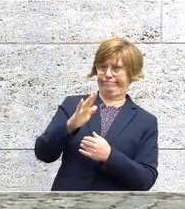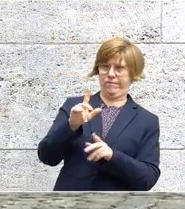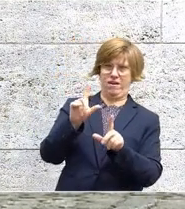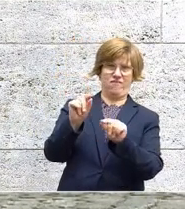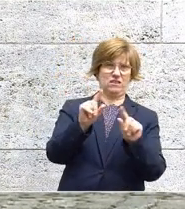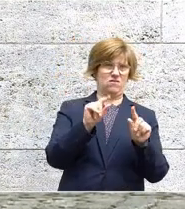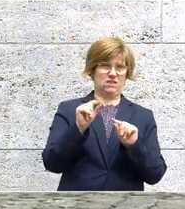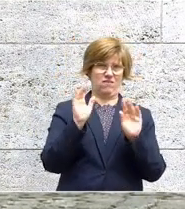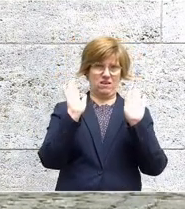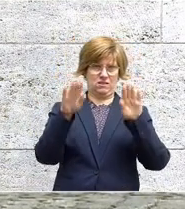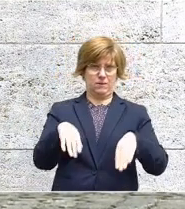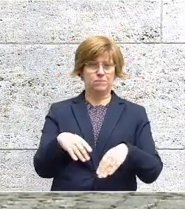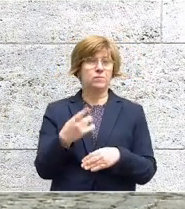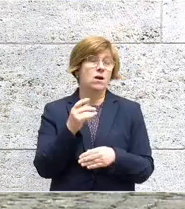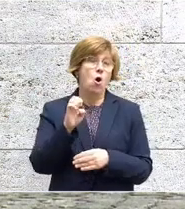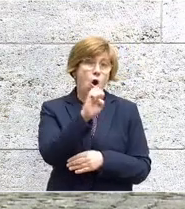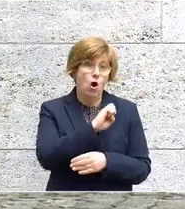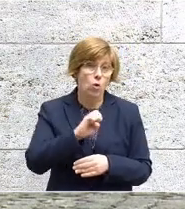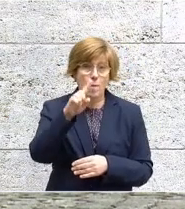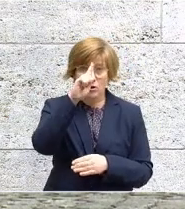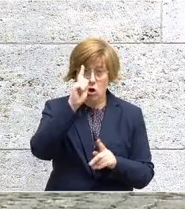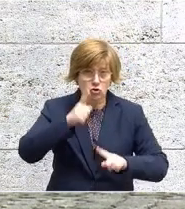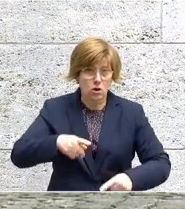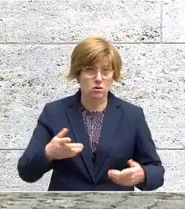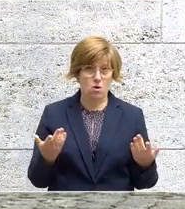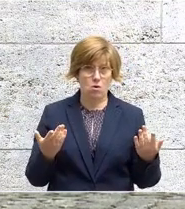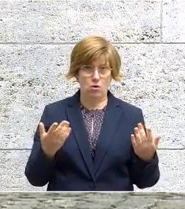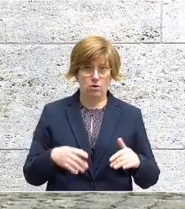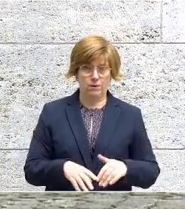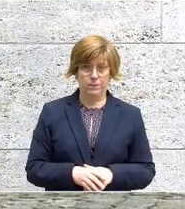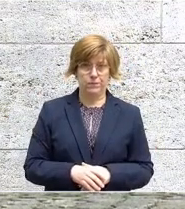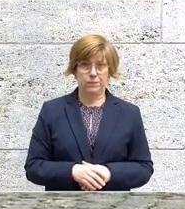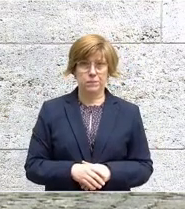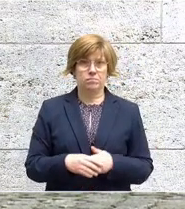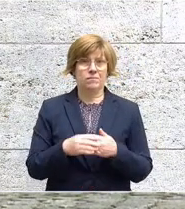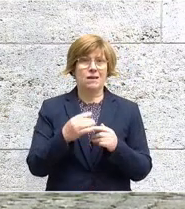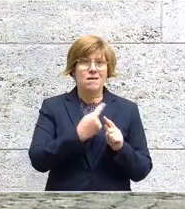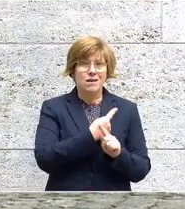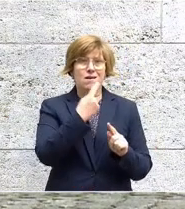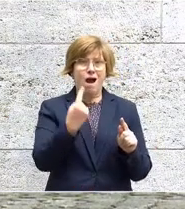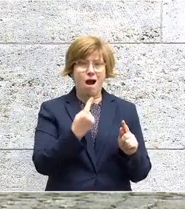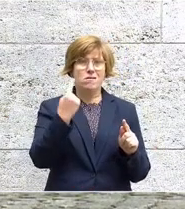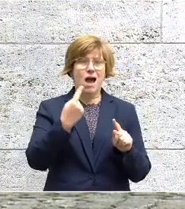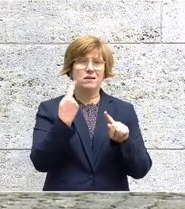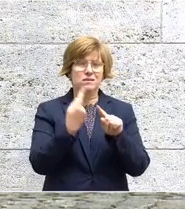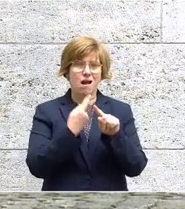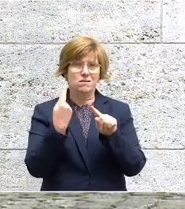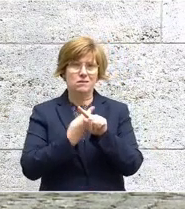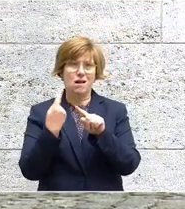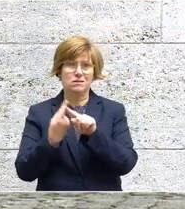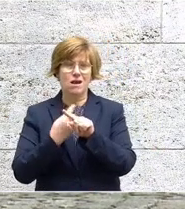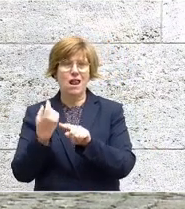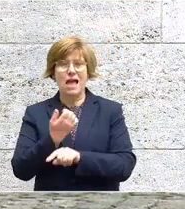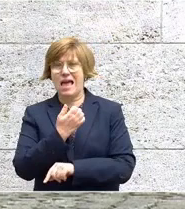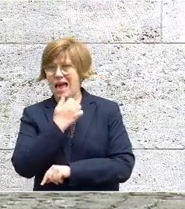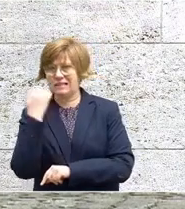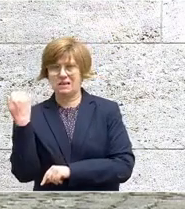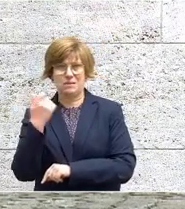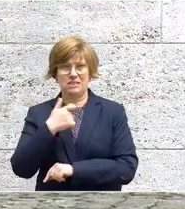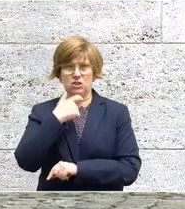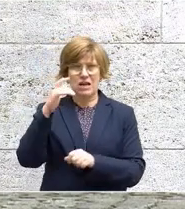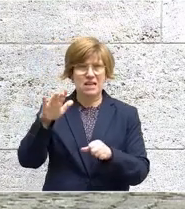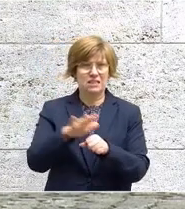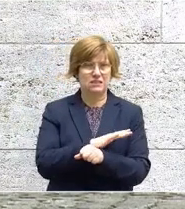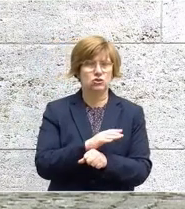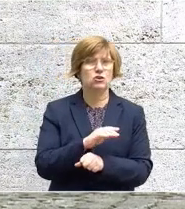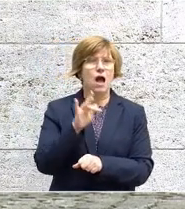gestellt, auch in Europa, auch in Deutschland. Jahr für Jahr steigt die Zahl extremistisch, rassistisch